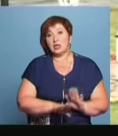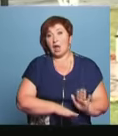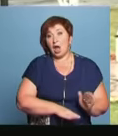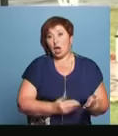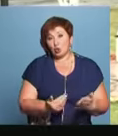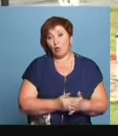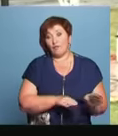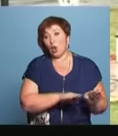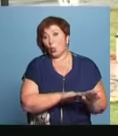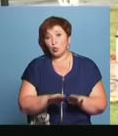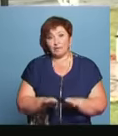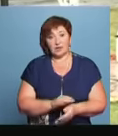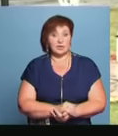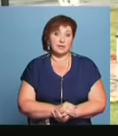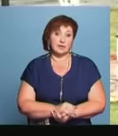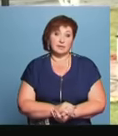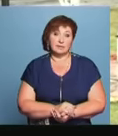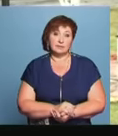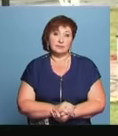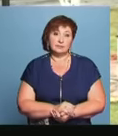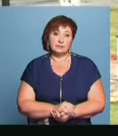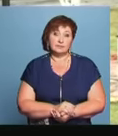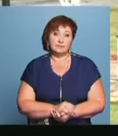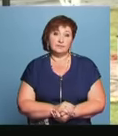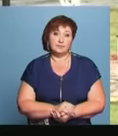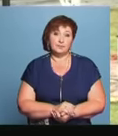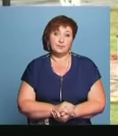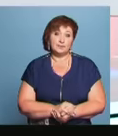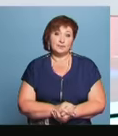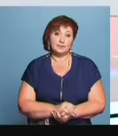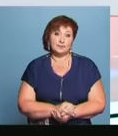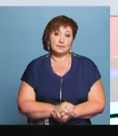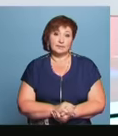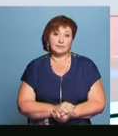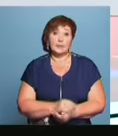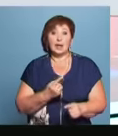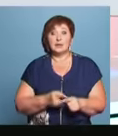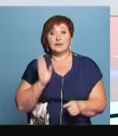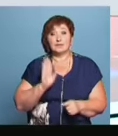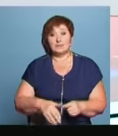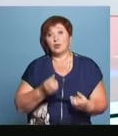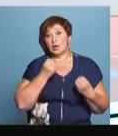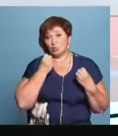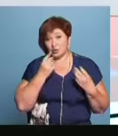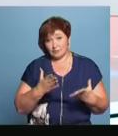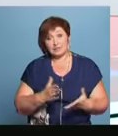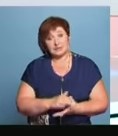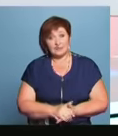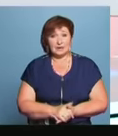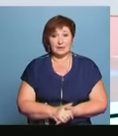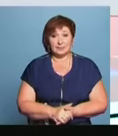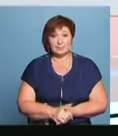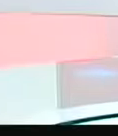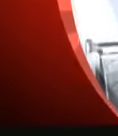Петр Пушкин, Роман Вагинов, Александр Широбоков, телеканал «Моя Удмуртия». И на этом у меня все. Удачи и до встречи.